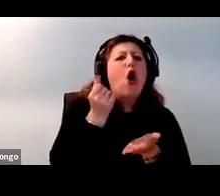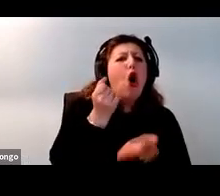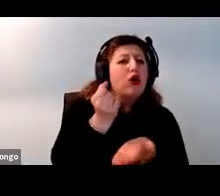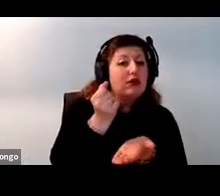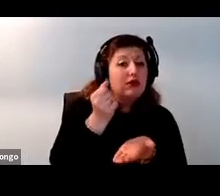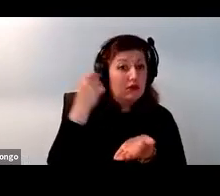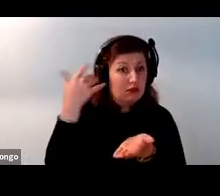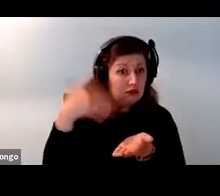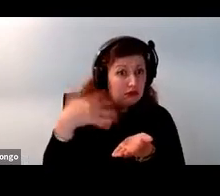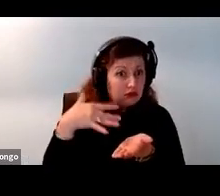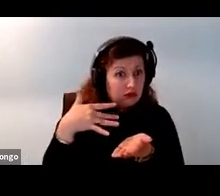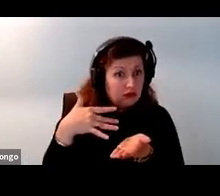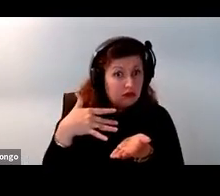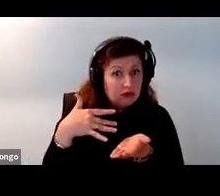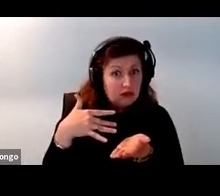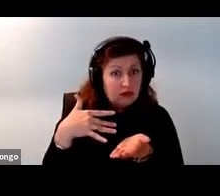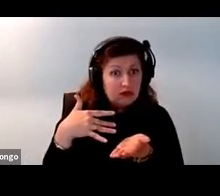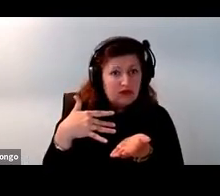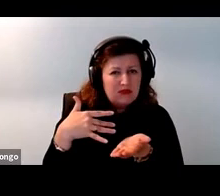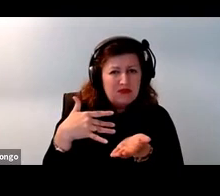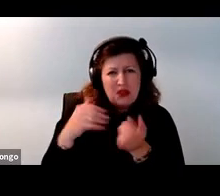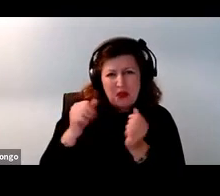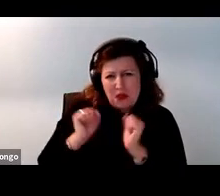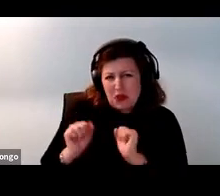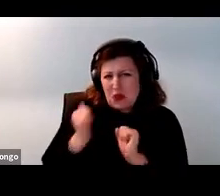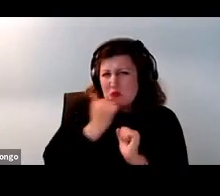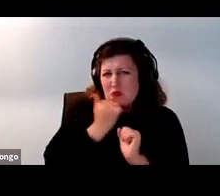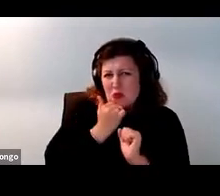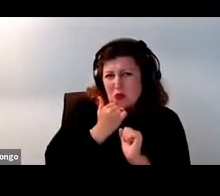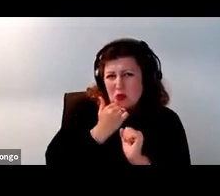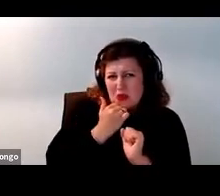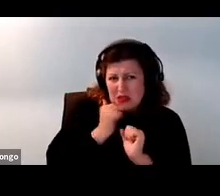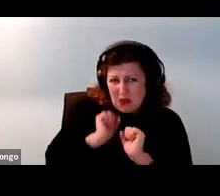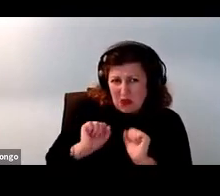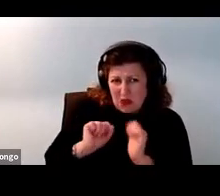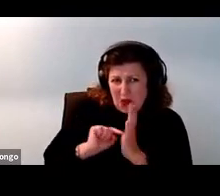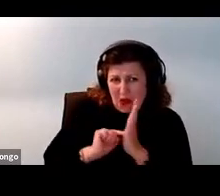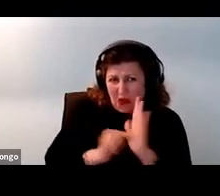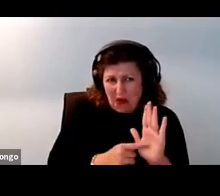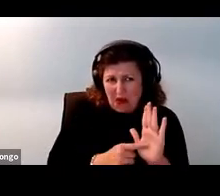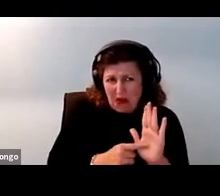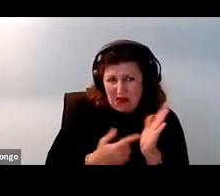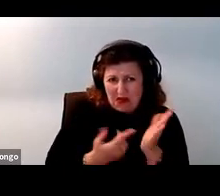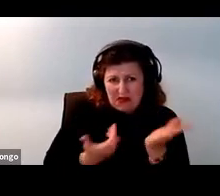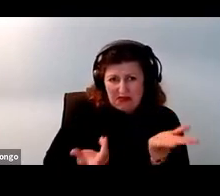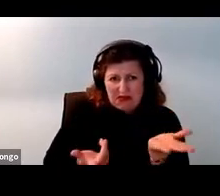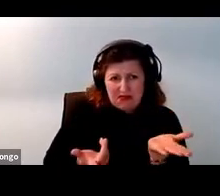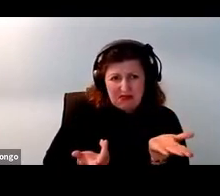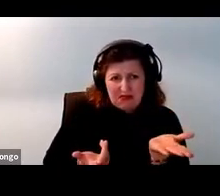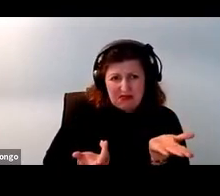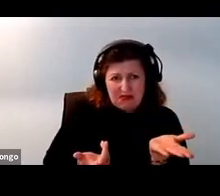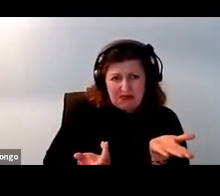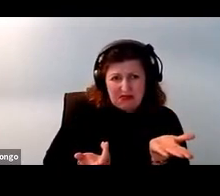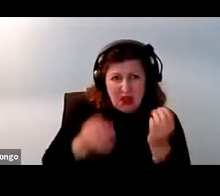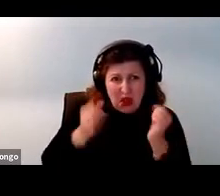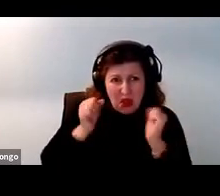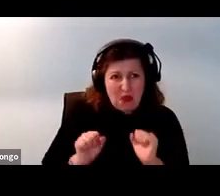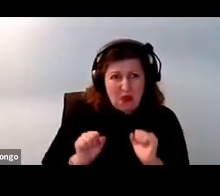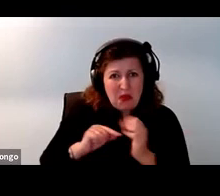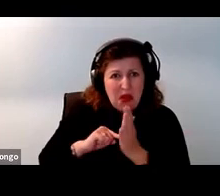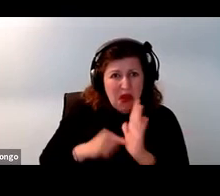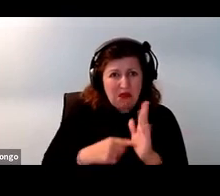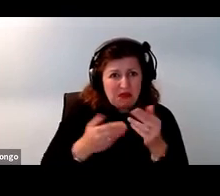alti. Ma noi possiamo, Fede, noi possiamo o non possiamo? Che cosa? Essere più